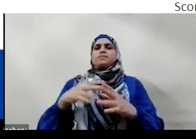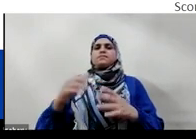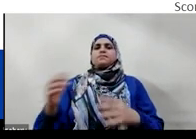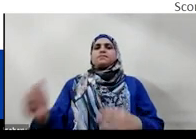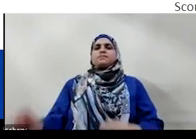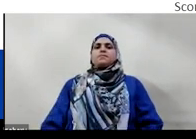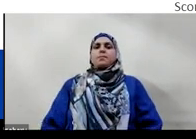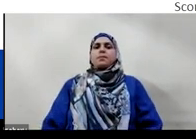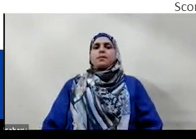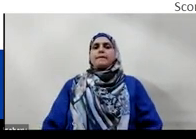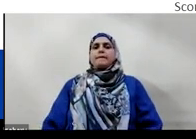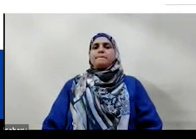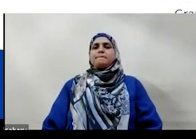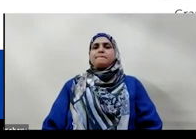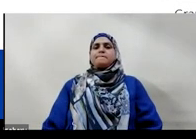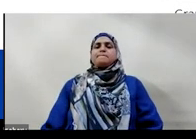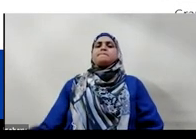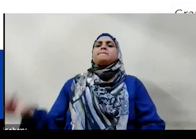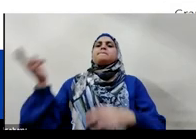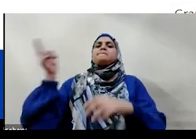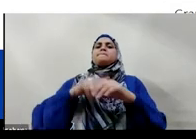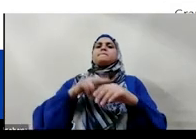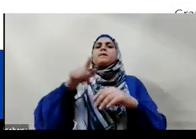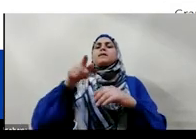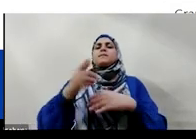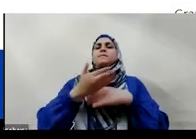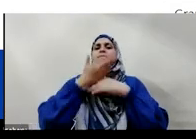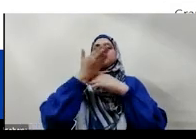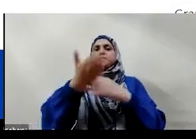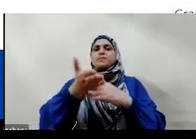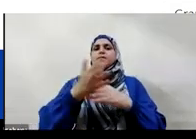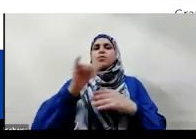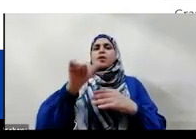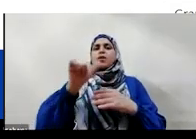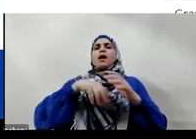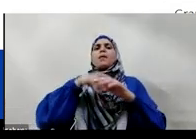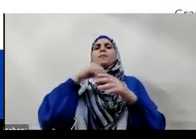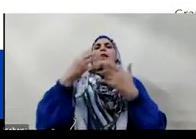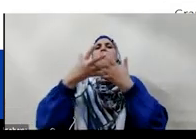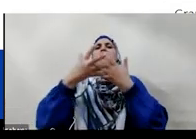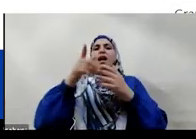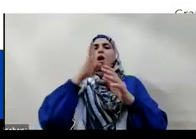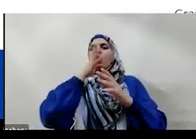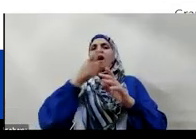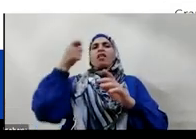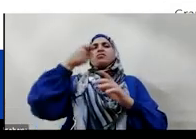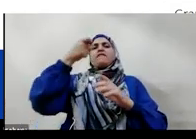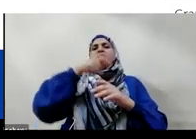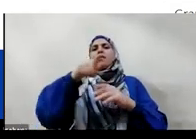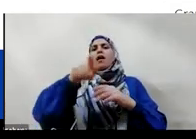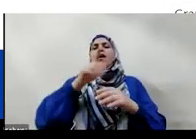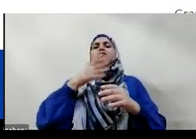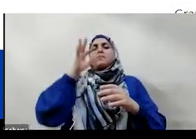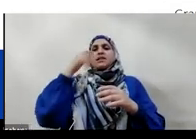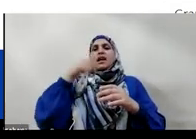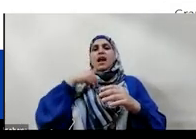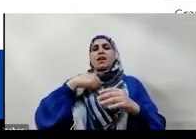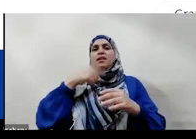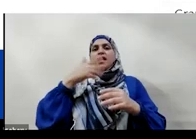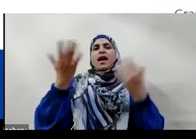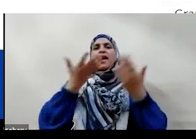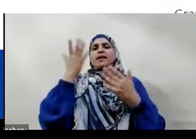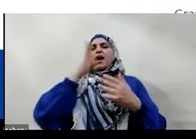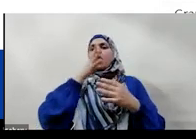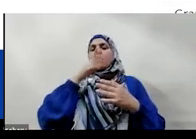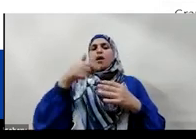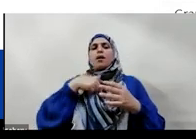الـ additional information هنا بعمل upload لأي حاجة المنحة طلباها مني، فلو أنا بقدم على الـ visiting